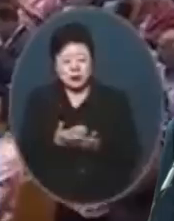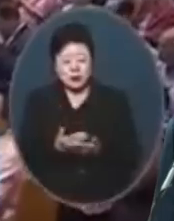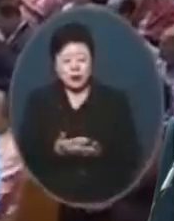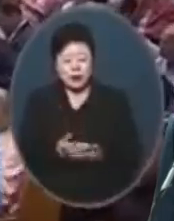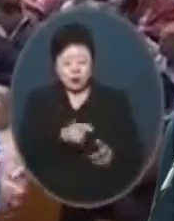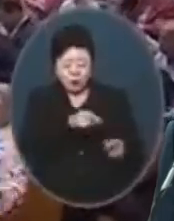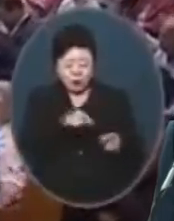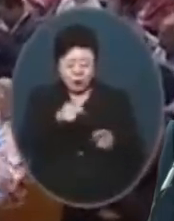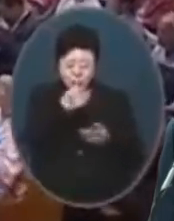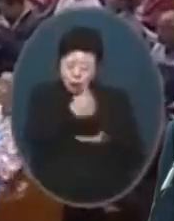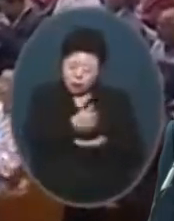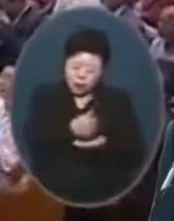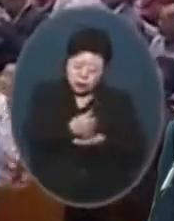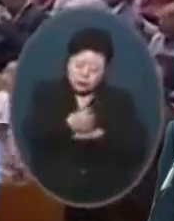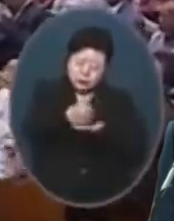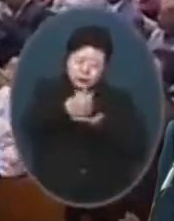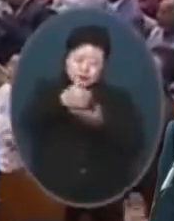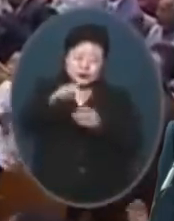구속하소서